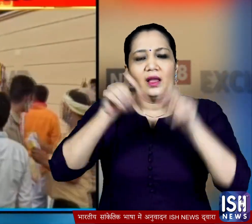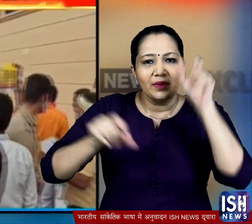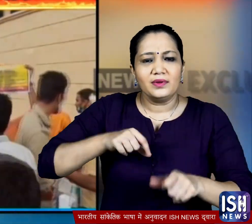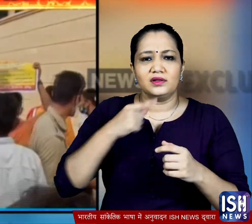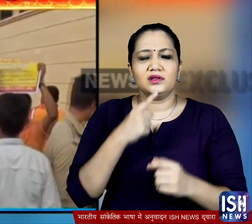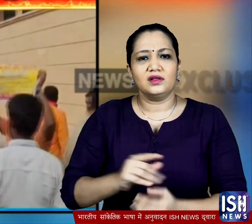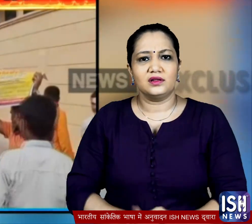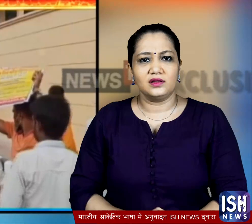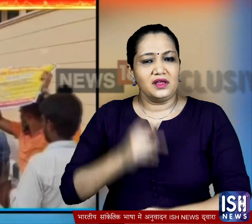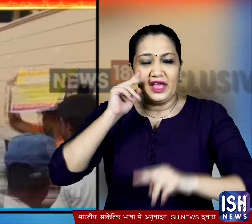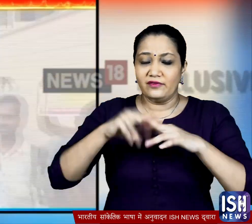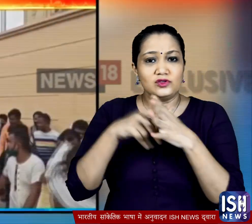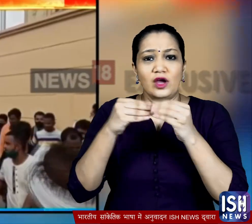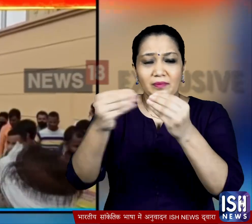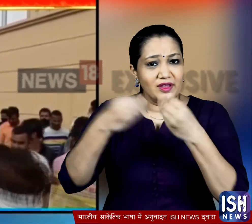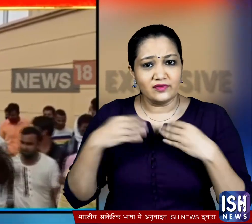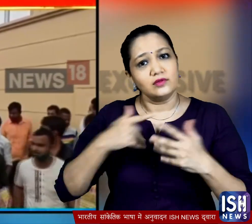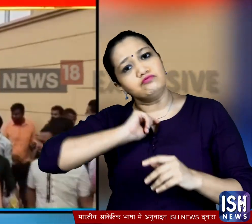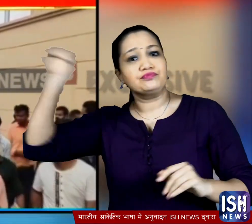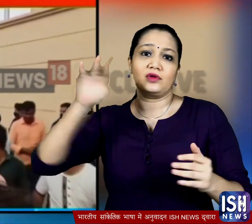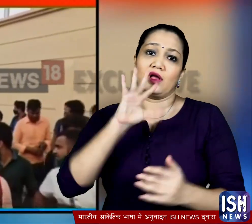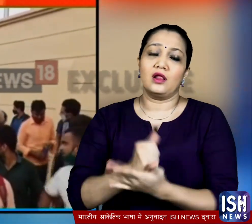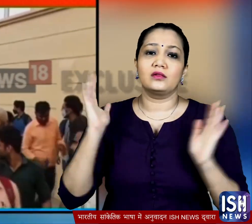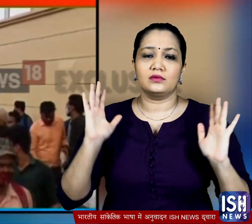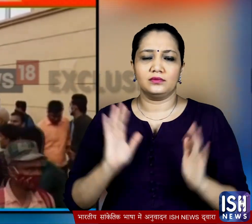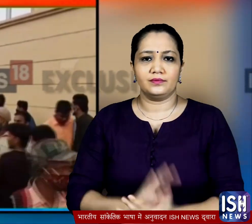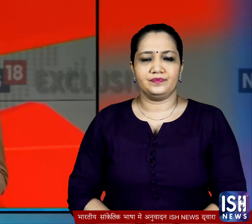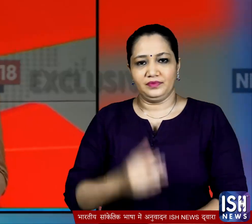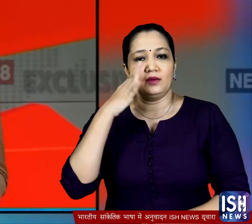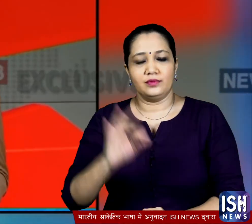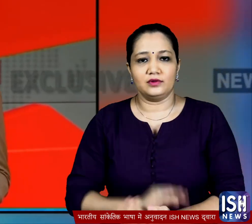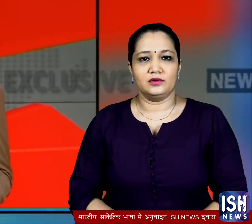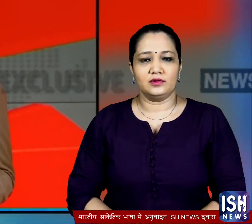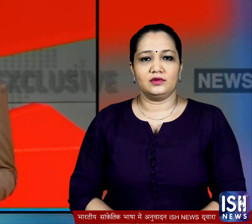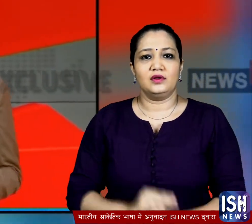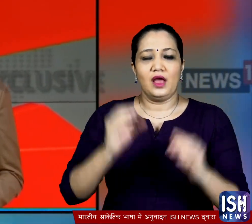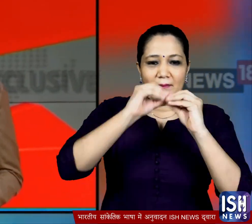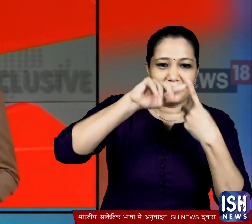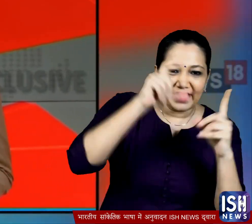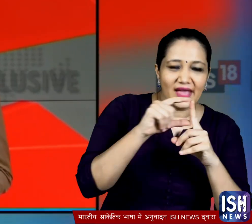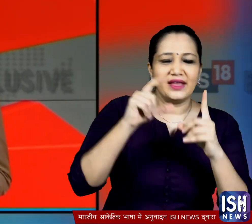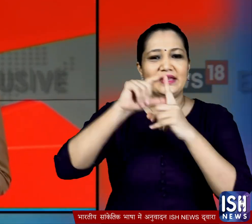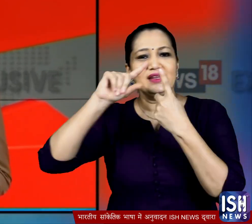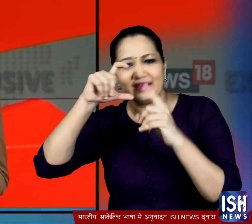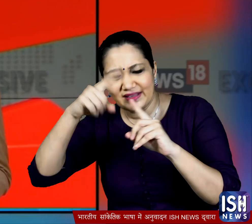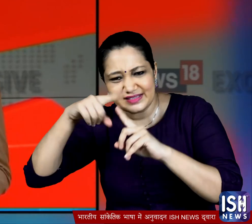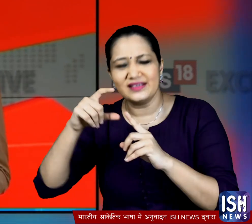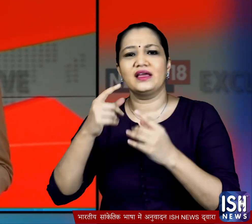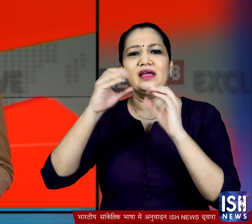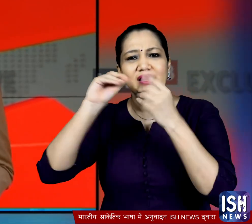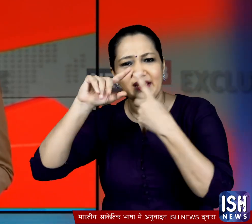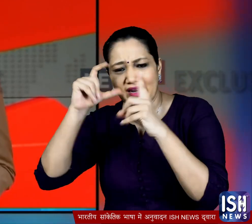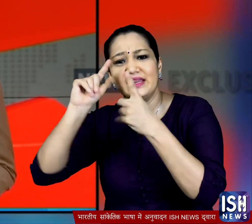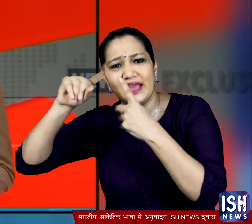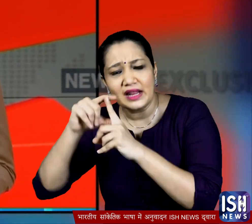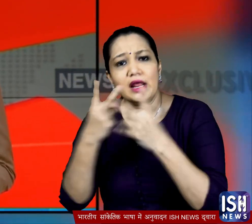ये लोग इस बात पर अड़े हैं कि अगर उन्हें नौकरी नहीं मिली तो वो खुदकुशी कर लेंगे। सौभाग्य की बात है कि बीएड, बीटीसी, डीएड जैसी